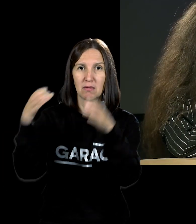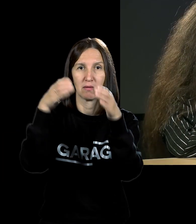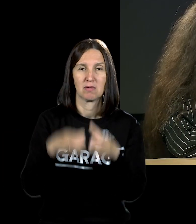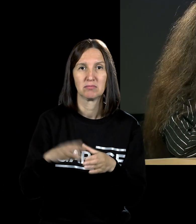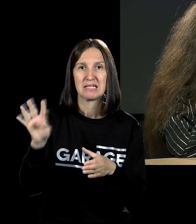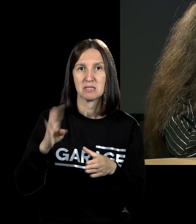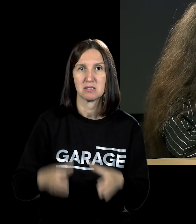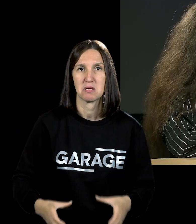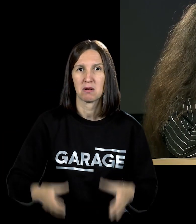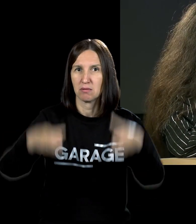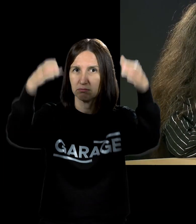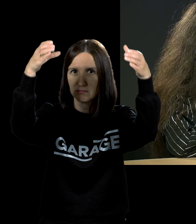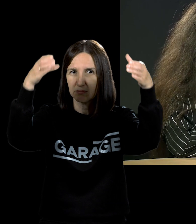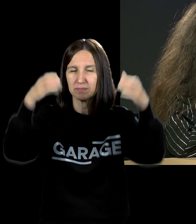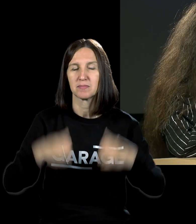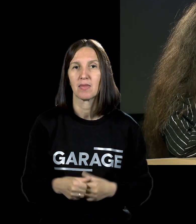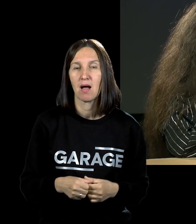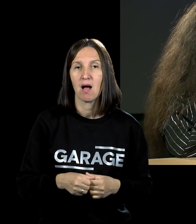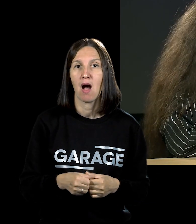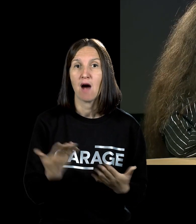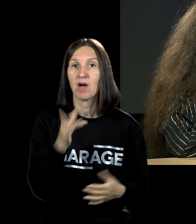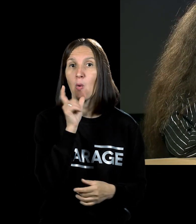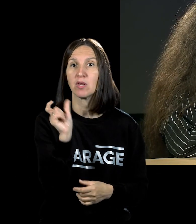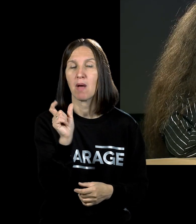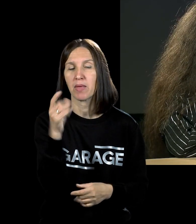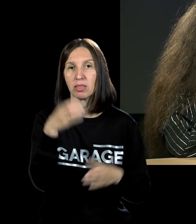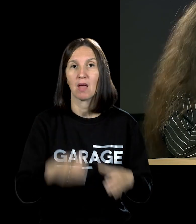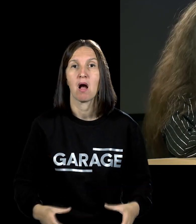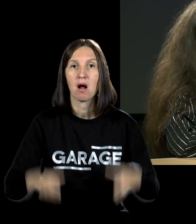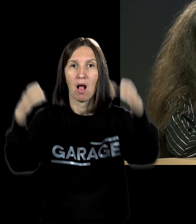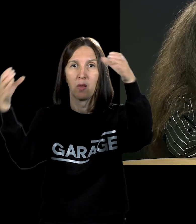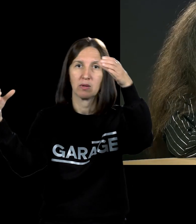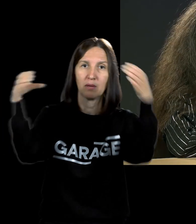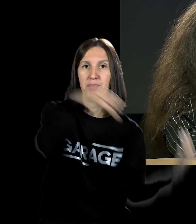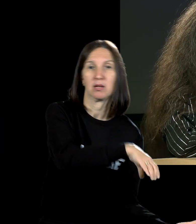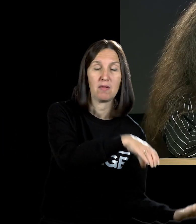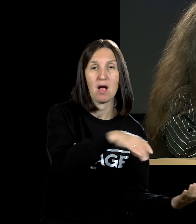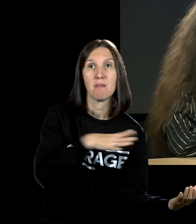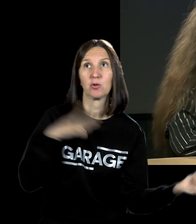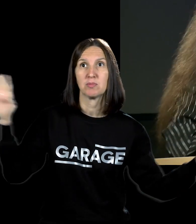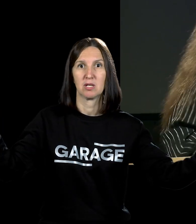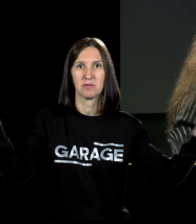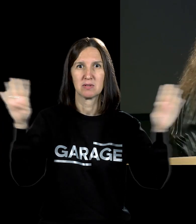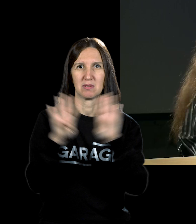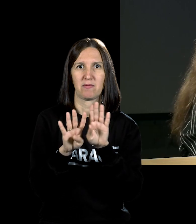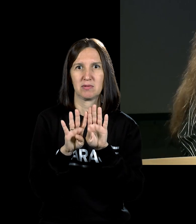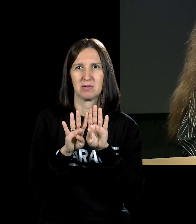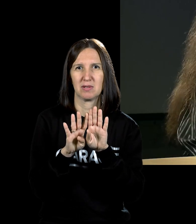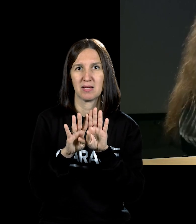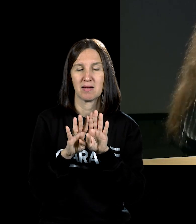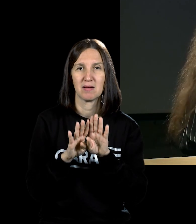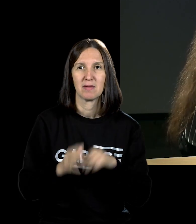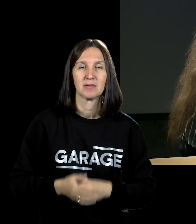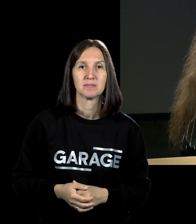серая фанерная колонна, которая в какой-то момент падала, после чего занавес закрывался. И как бы